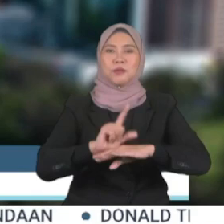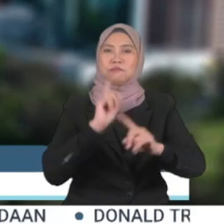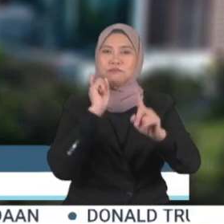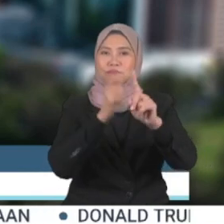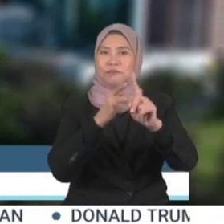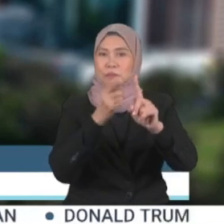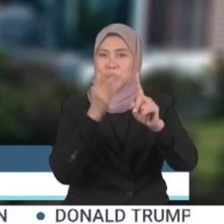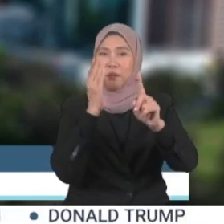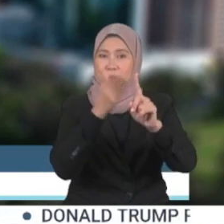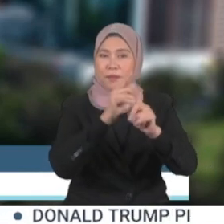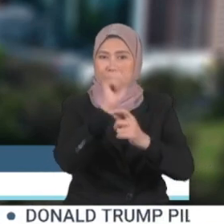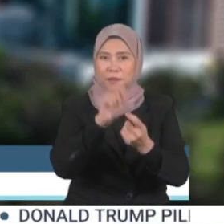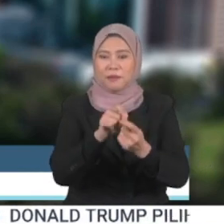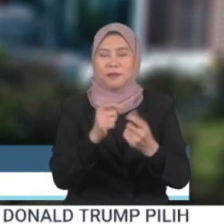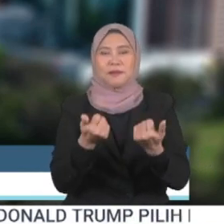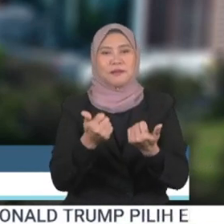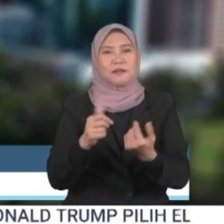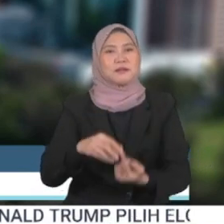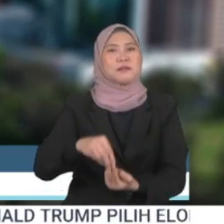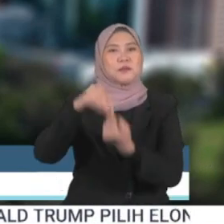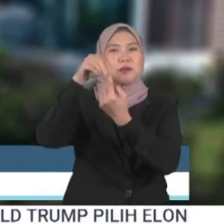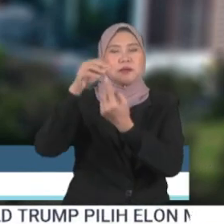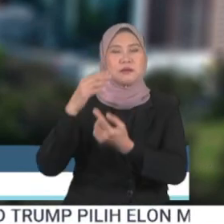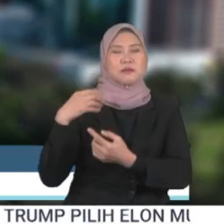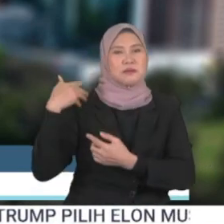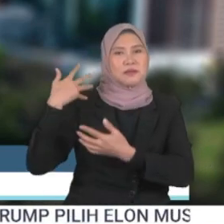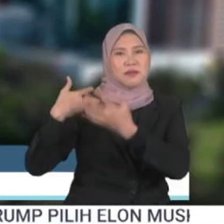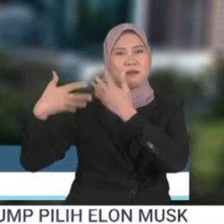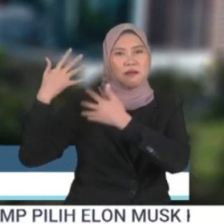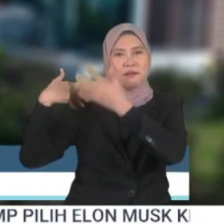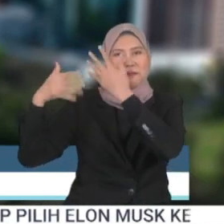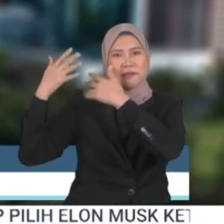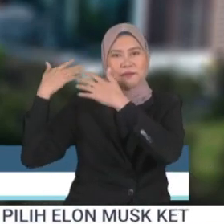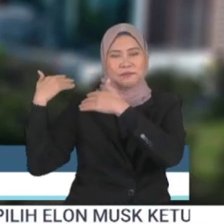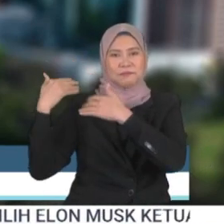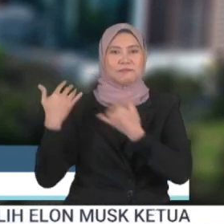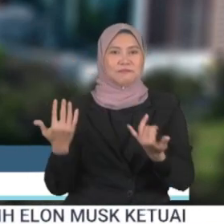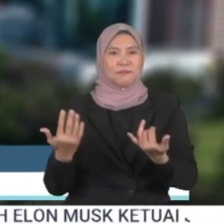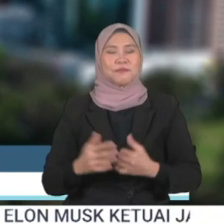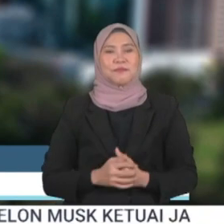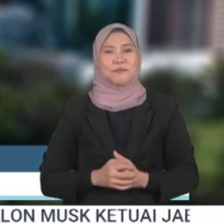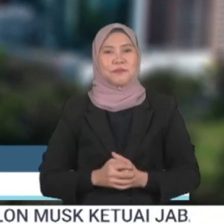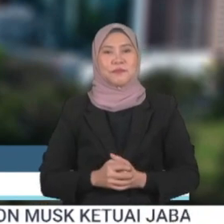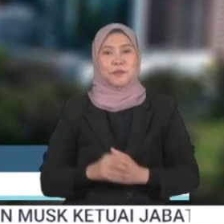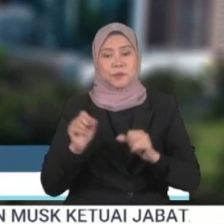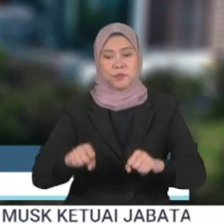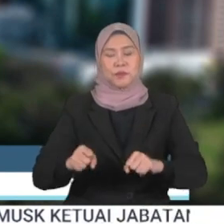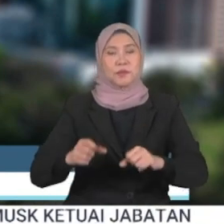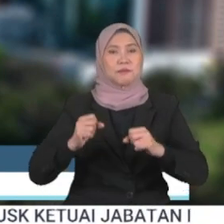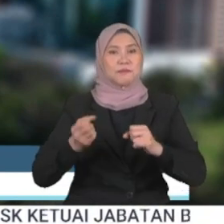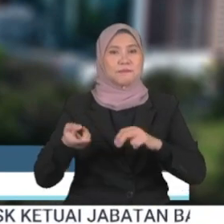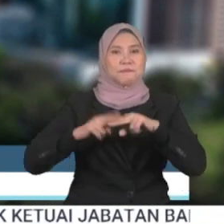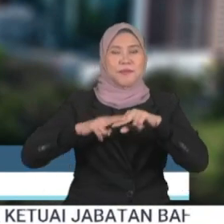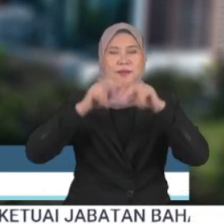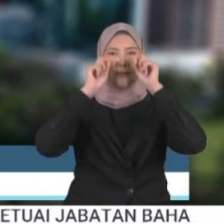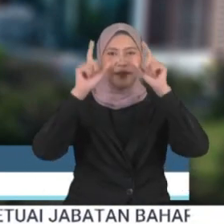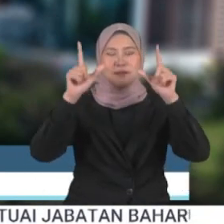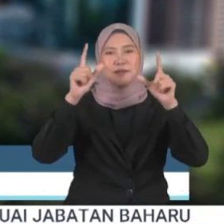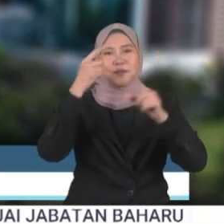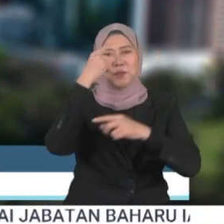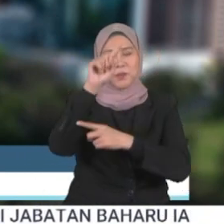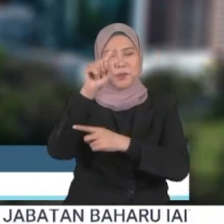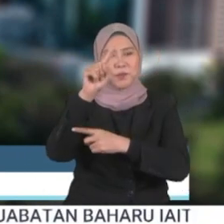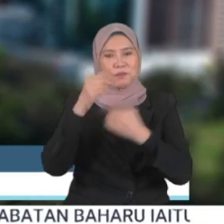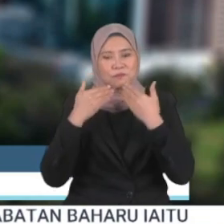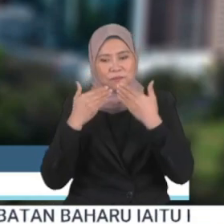tepat untuk tonjolkan keunikan sejarah dan geow warisan tempatan seterusnya tingkatkan kesedaran untuk melestari